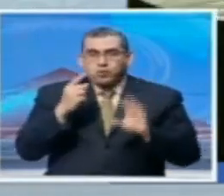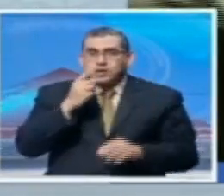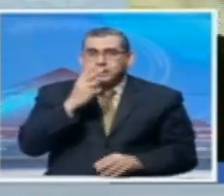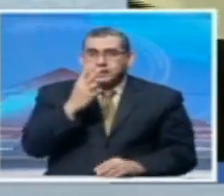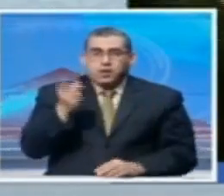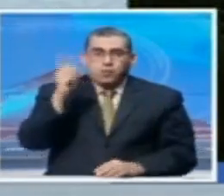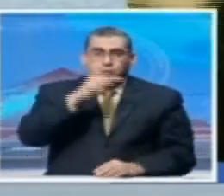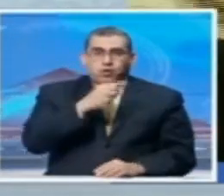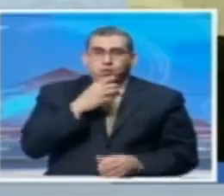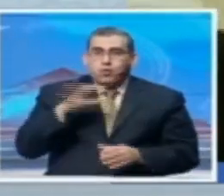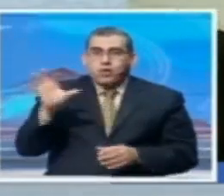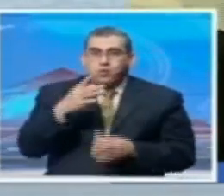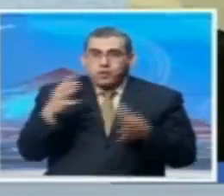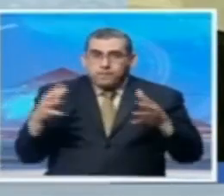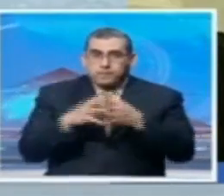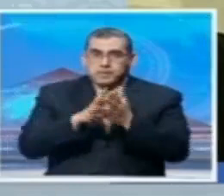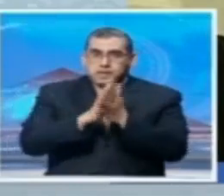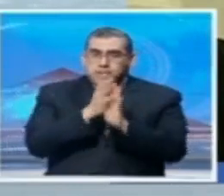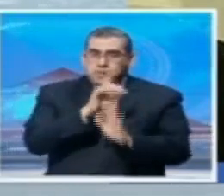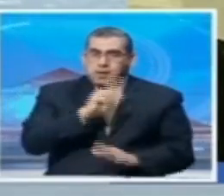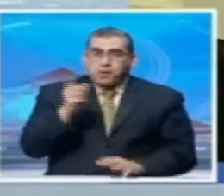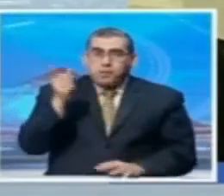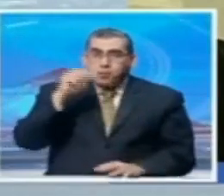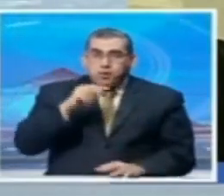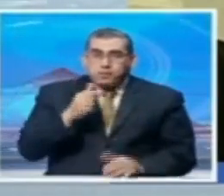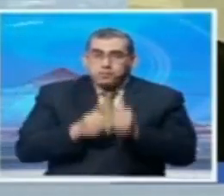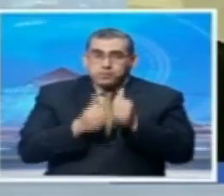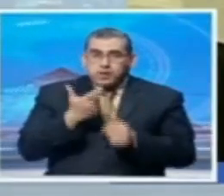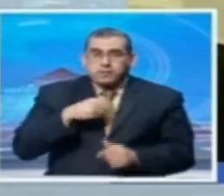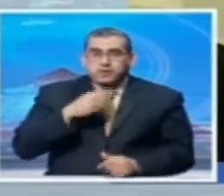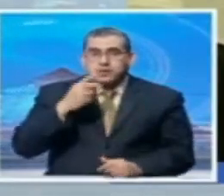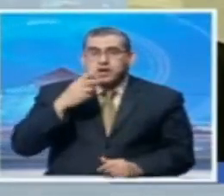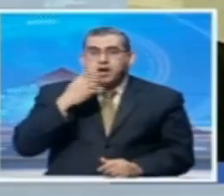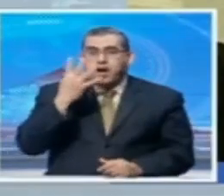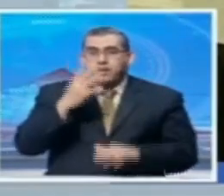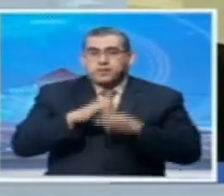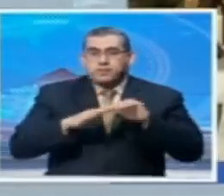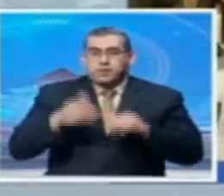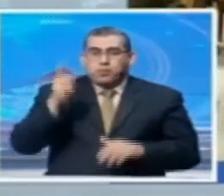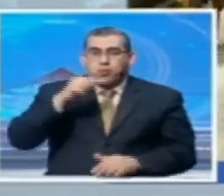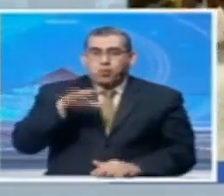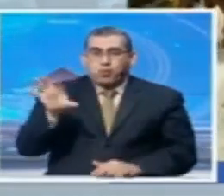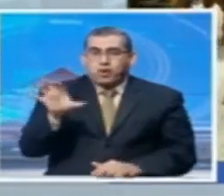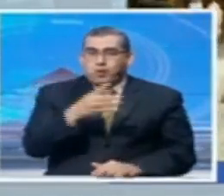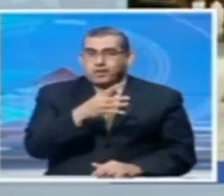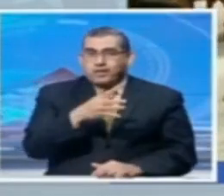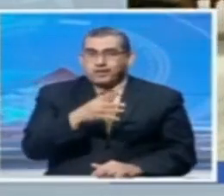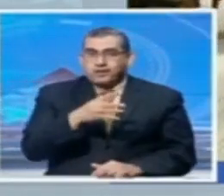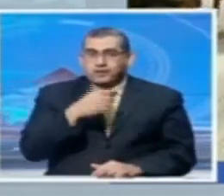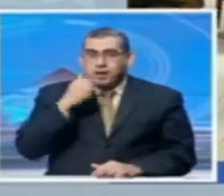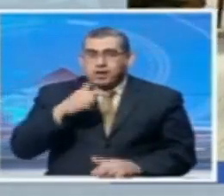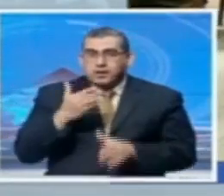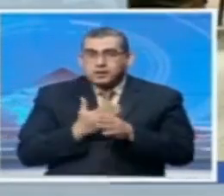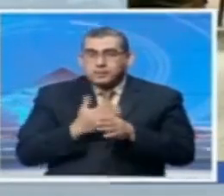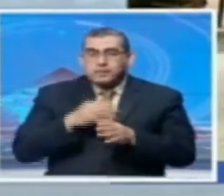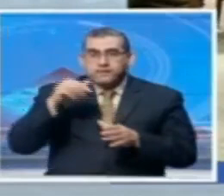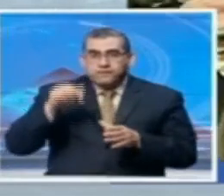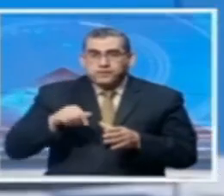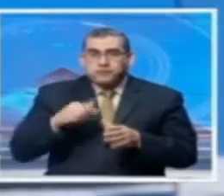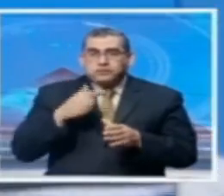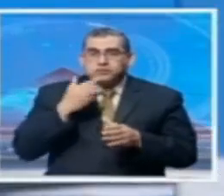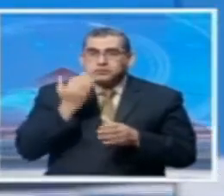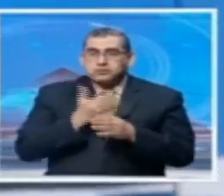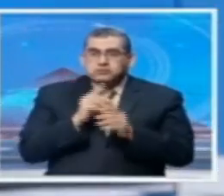عشان ما يكونش فيه تجمع، يعني غدا هيكون في امتحان الصف الرابع الابتدائي. في داخل حتى يكون المدارس. هناك